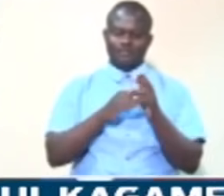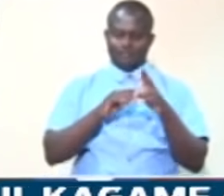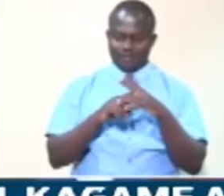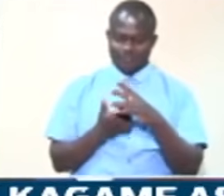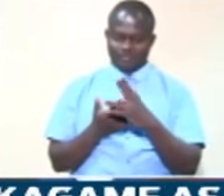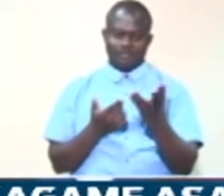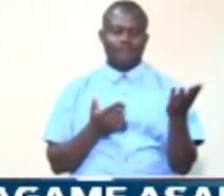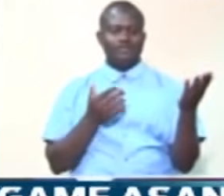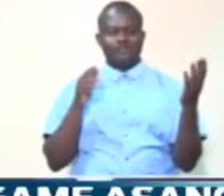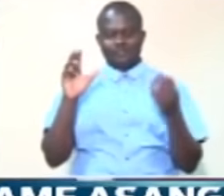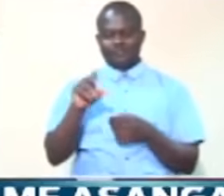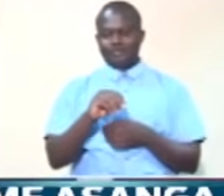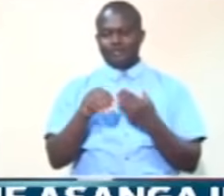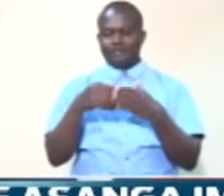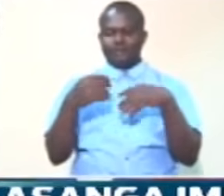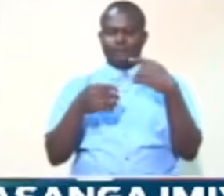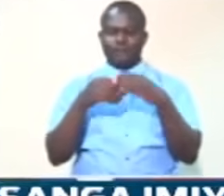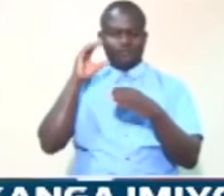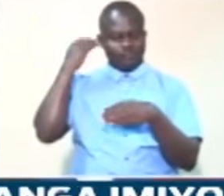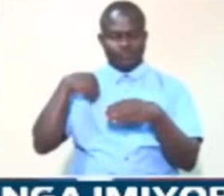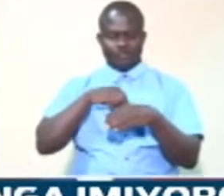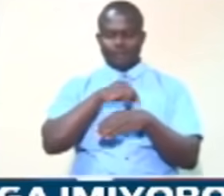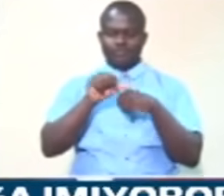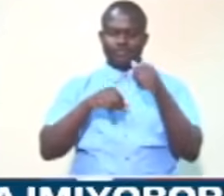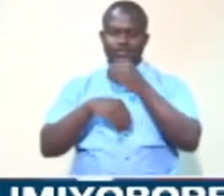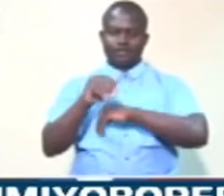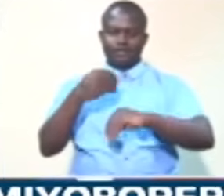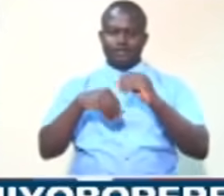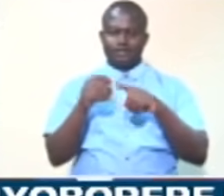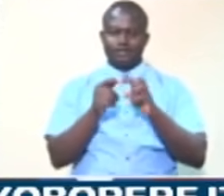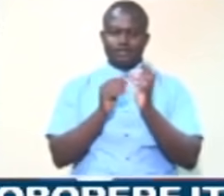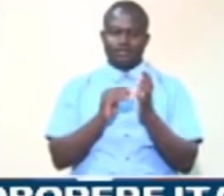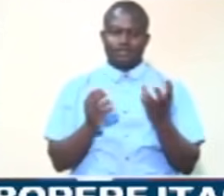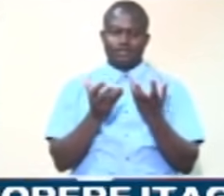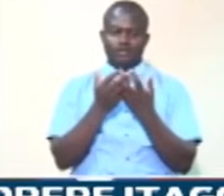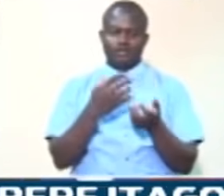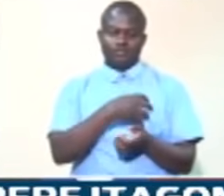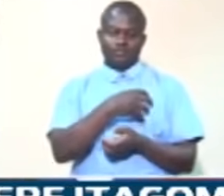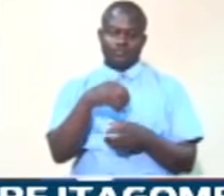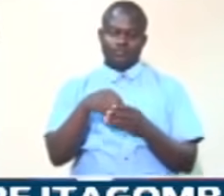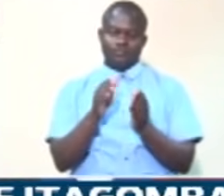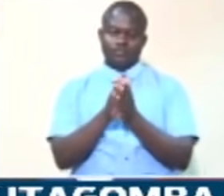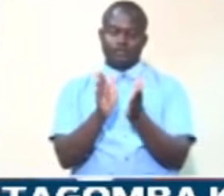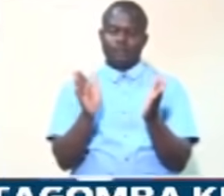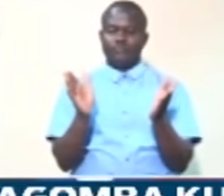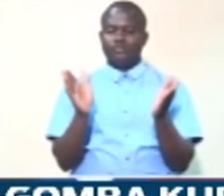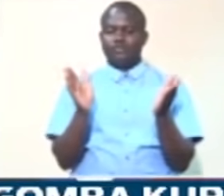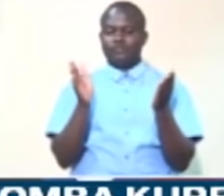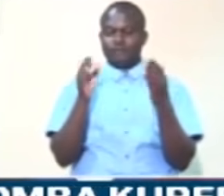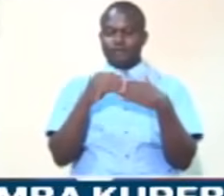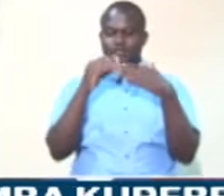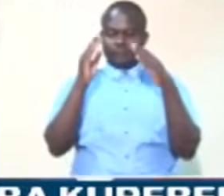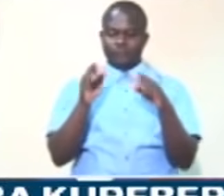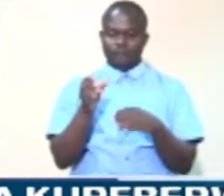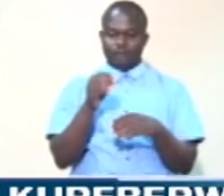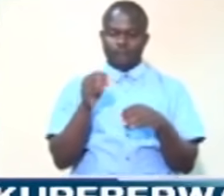urayatangiye. Oya. Dukomeze amakuru ajyanye n'ubucuruzi ariko tunabihuza n'ikibazo cya COVID-19. Nibyo, ubuyobozi